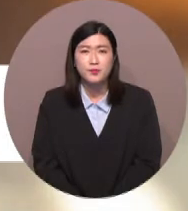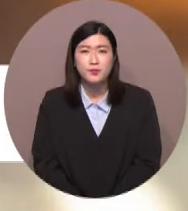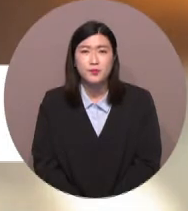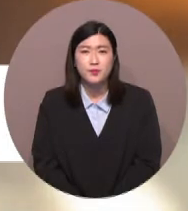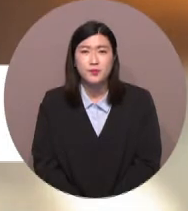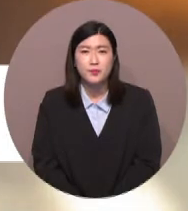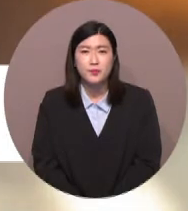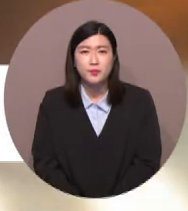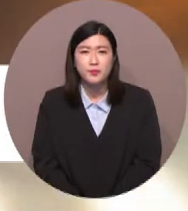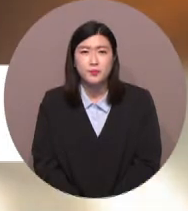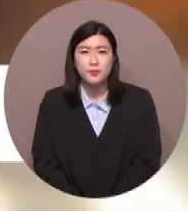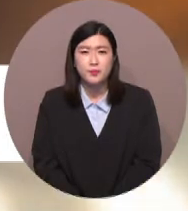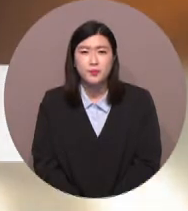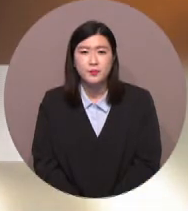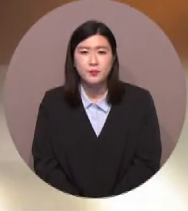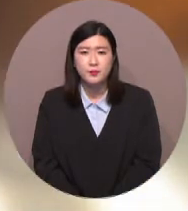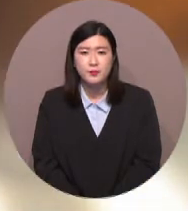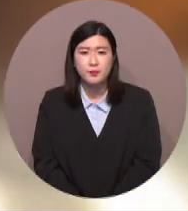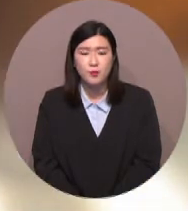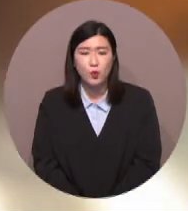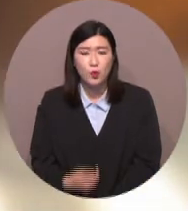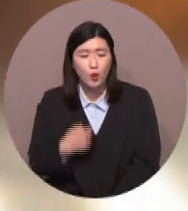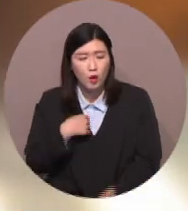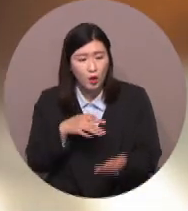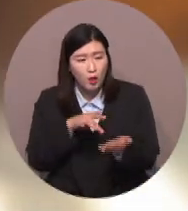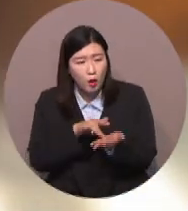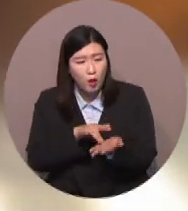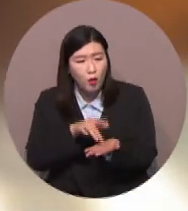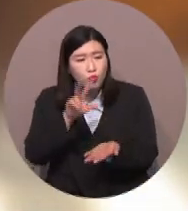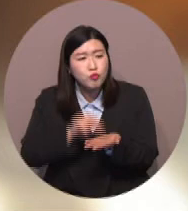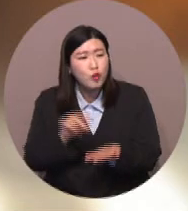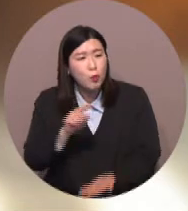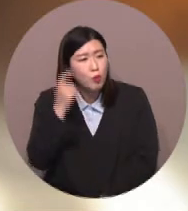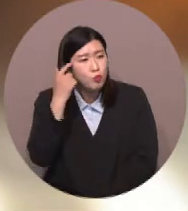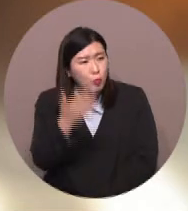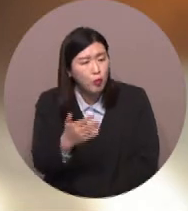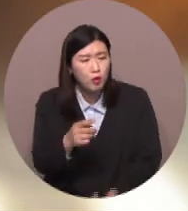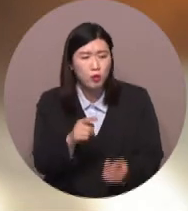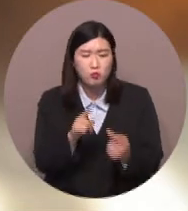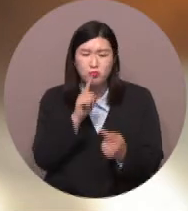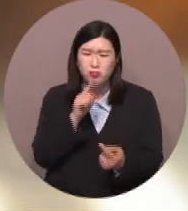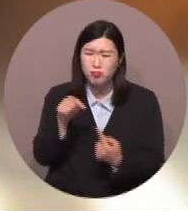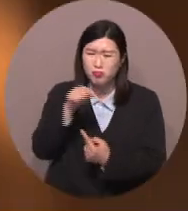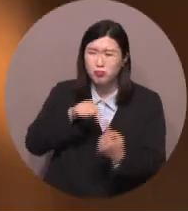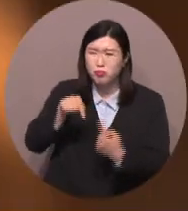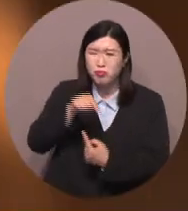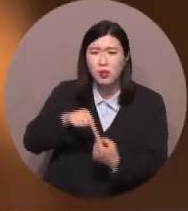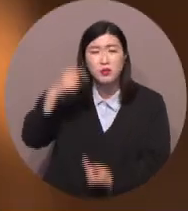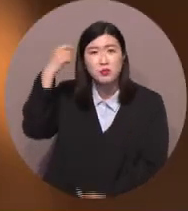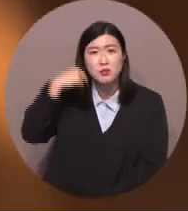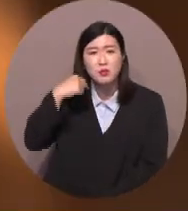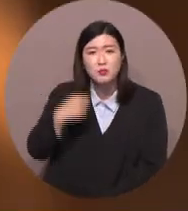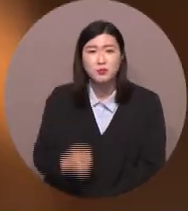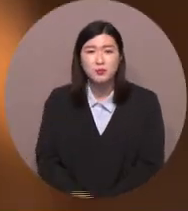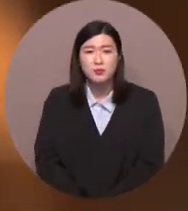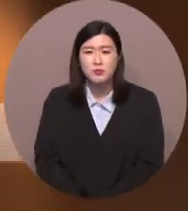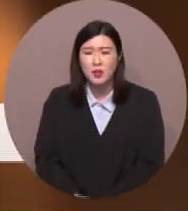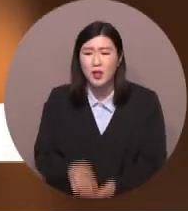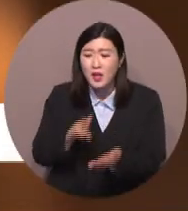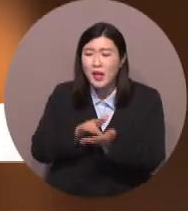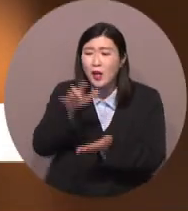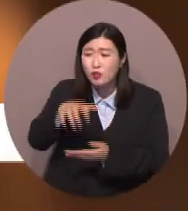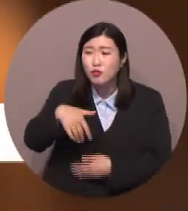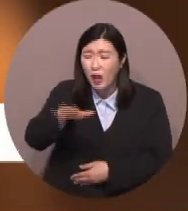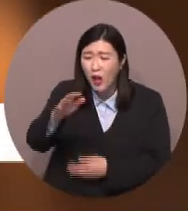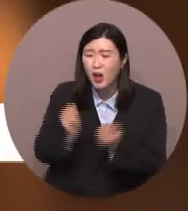볼 거고요. 약 성분과 부작용을 묻자 회피하는 듯한 답이 돌아옵니다. 각자 약에 대한